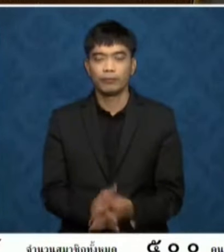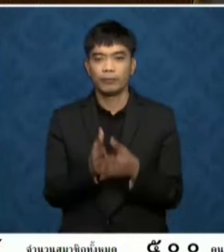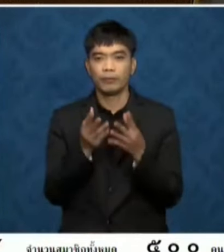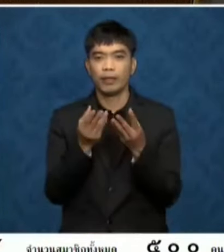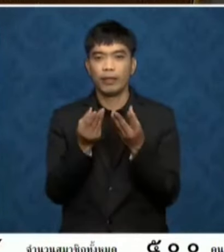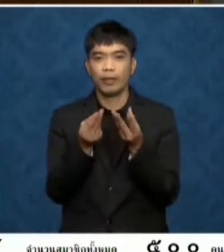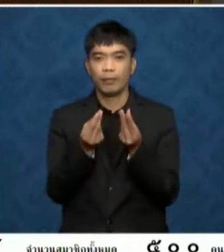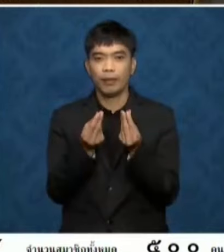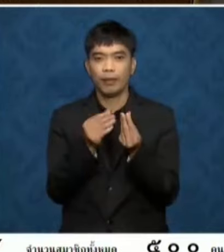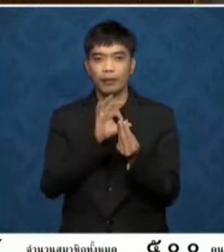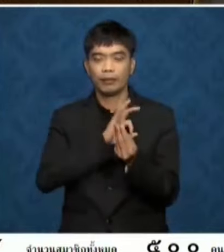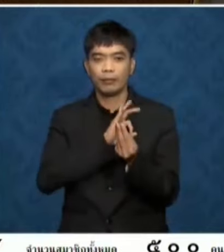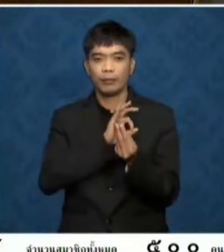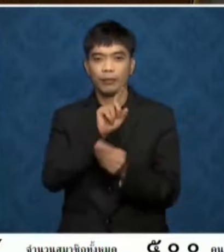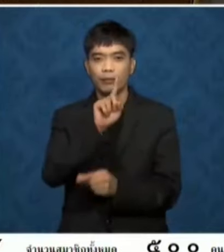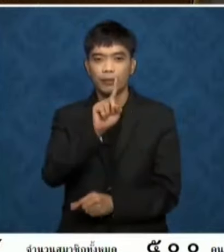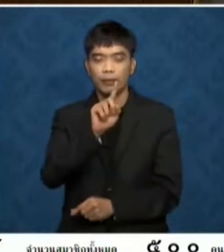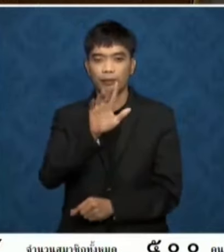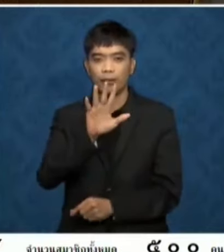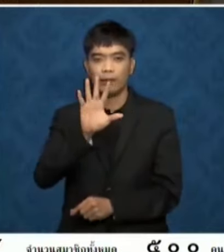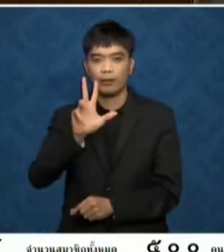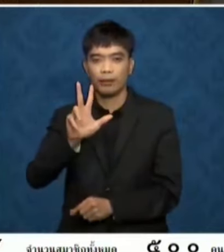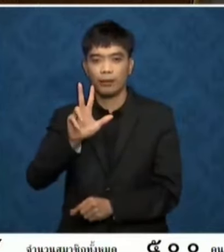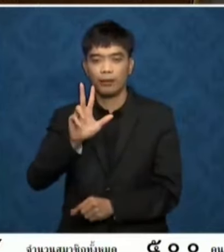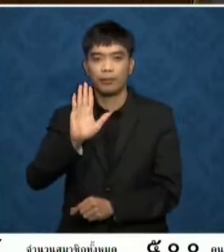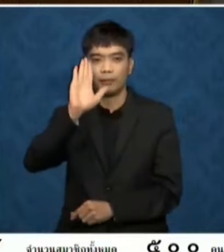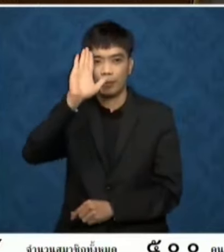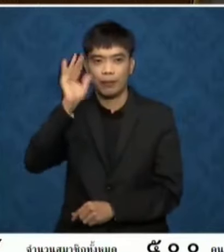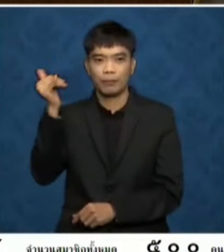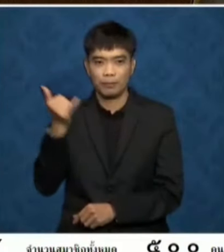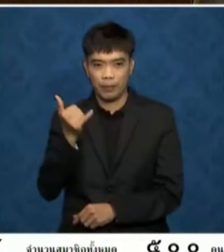153แสดงตนค่ะ 153ครับ